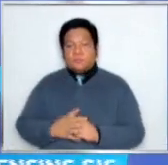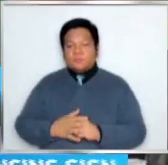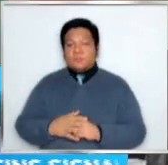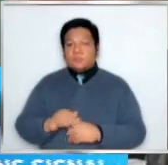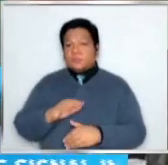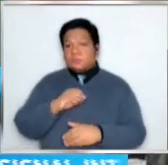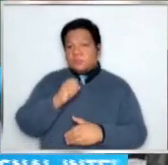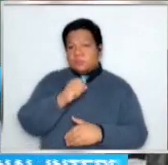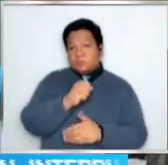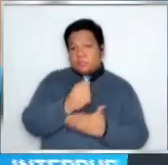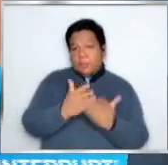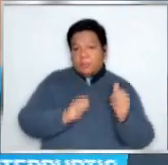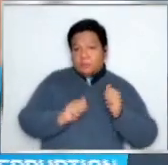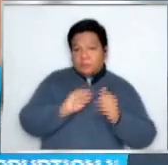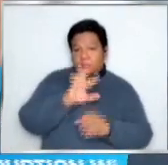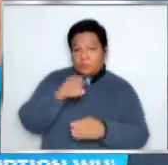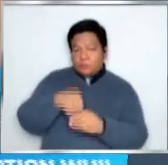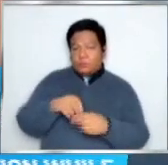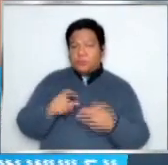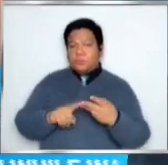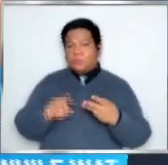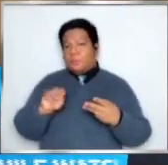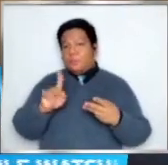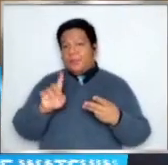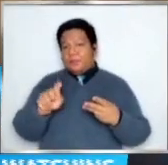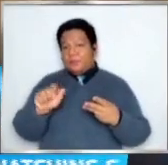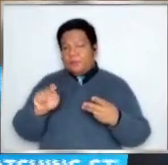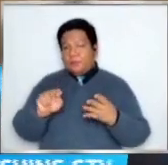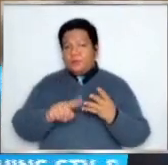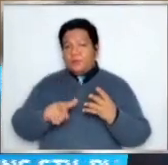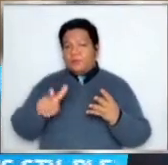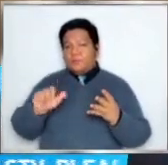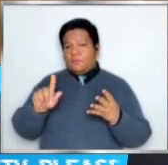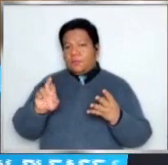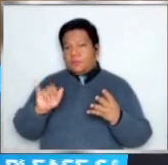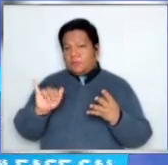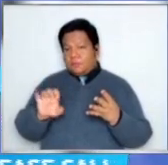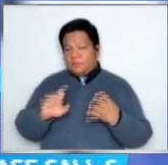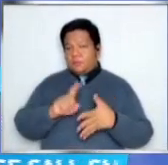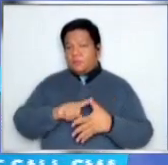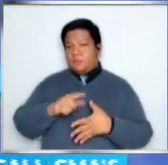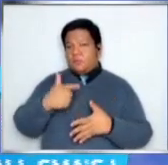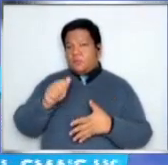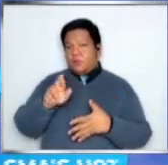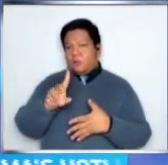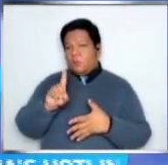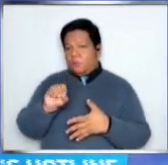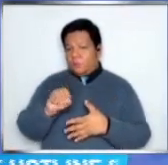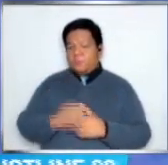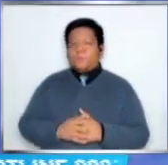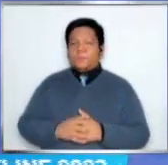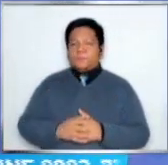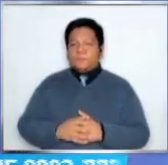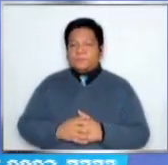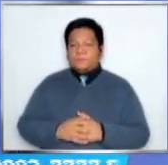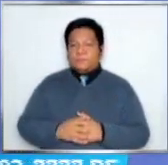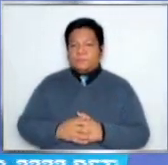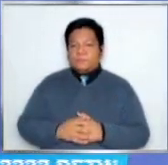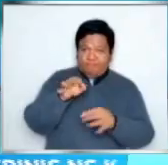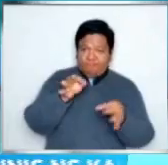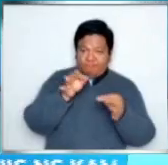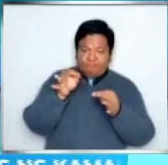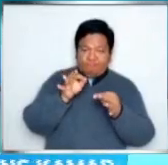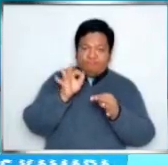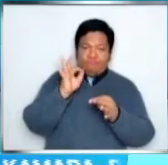serye sina Mike Tan, Valerie Concepcion at Gardo Versosa. Nelson Canlas, GMA